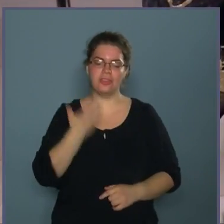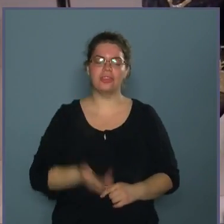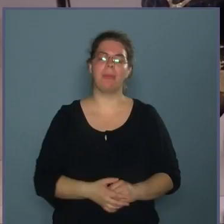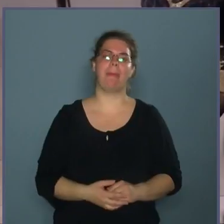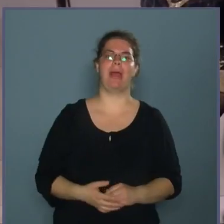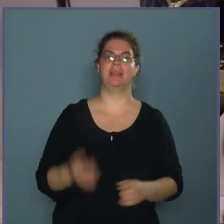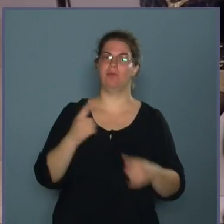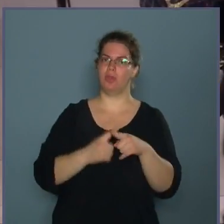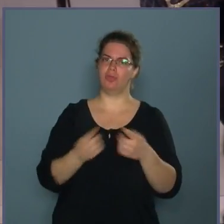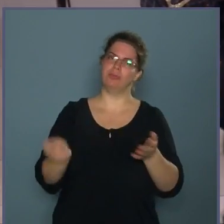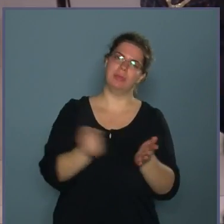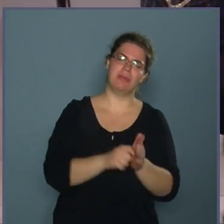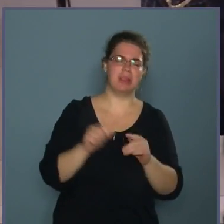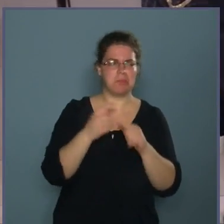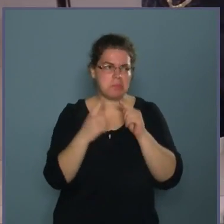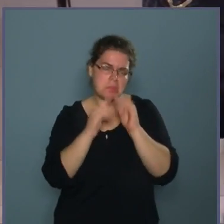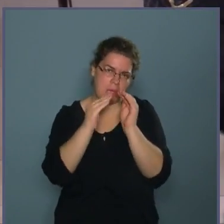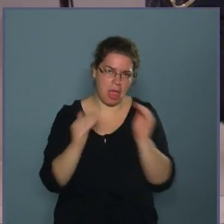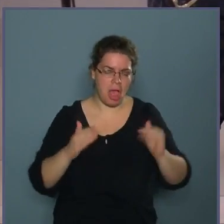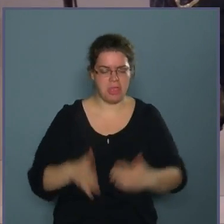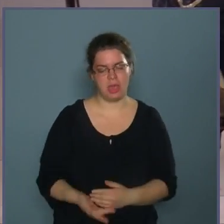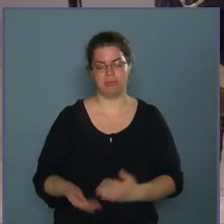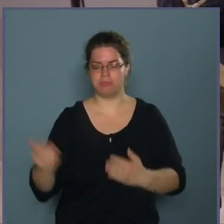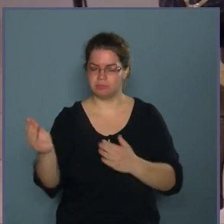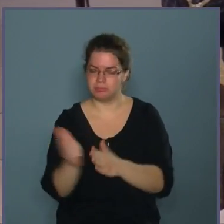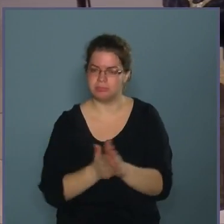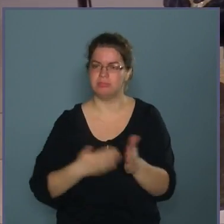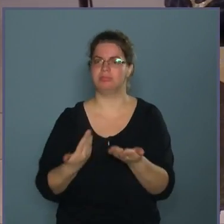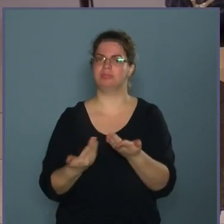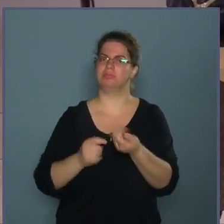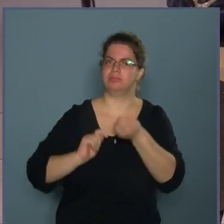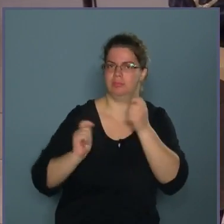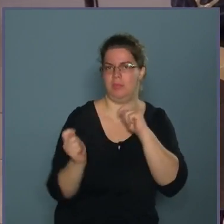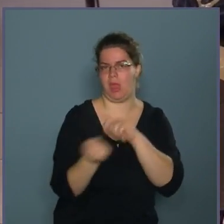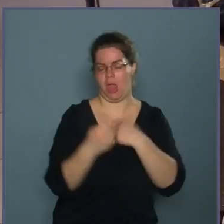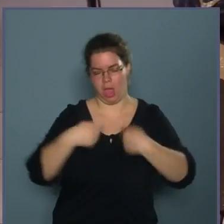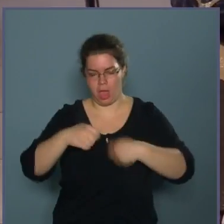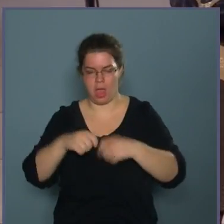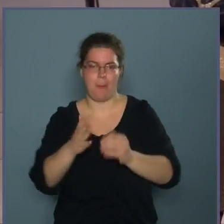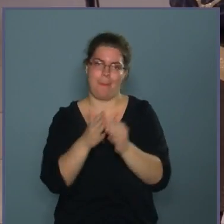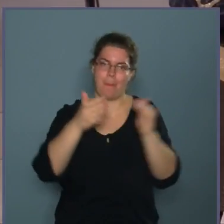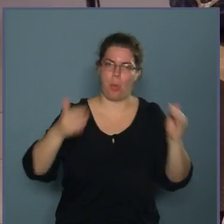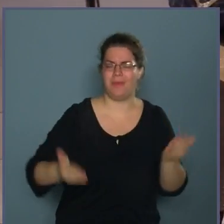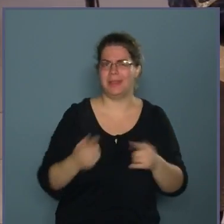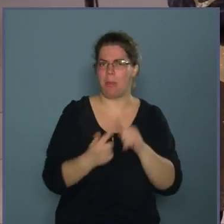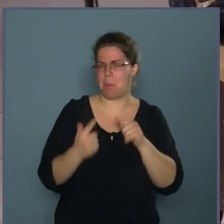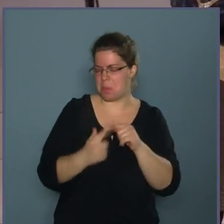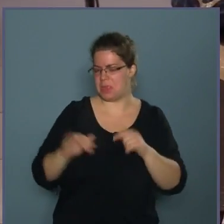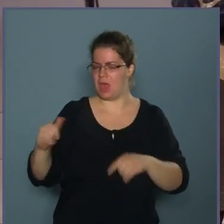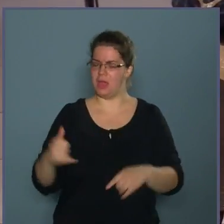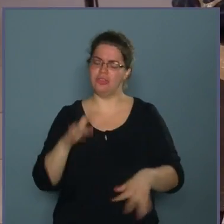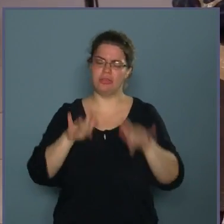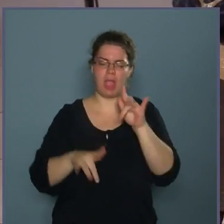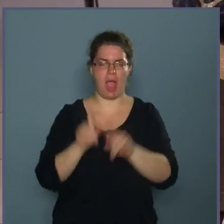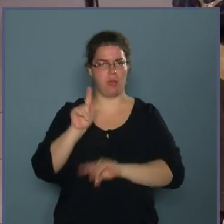vasasok megvásároltak egy kis házat, nekiálltak átalakítani, bővíteni egy kicsit, és